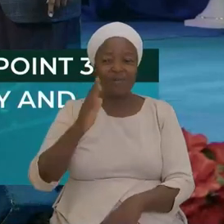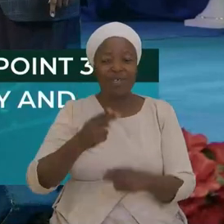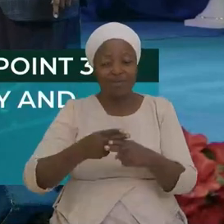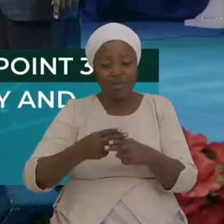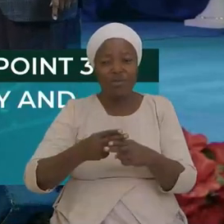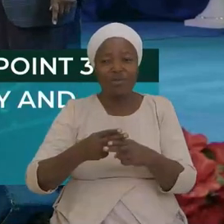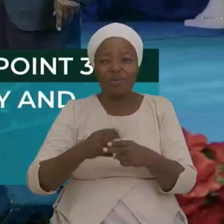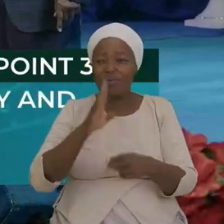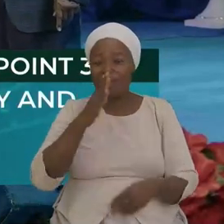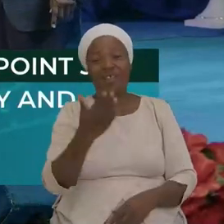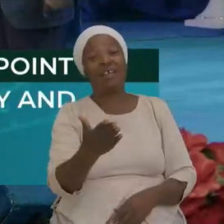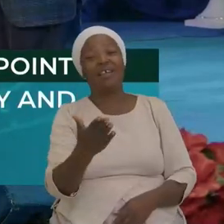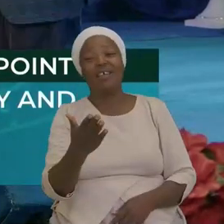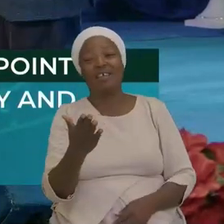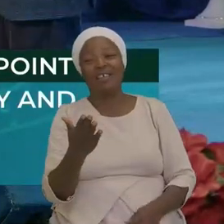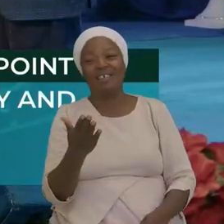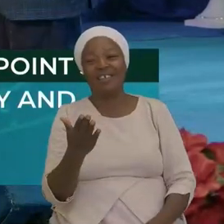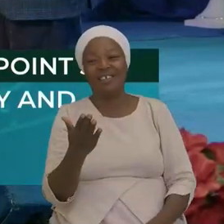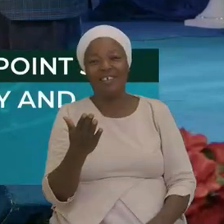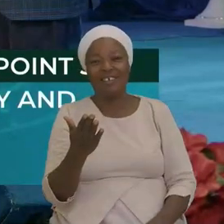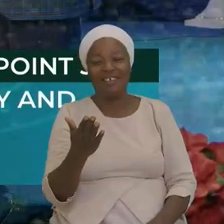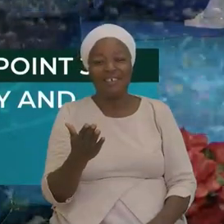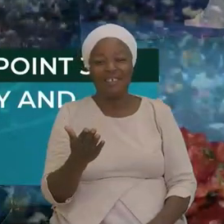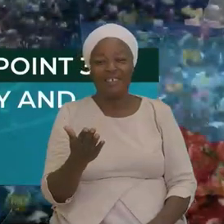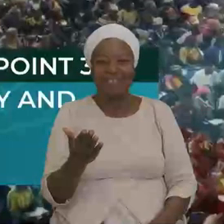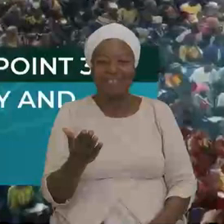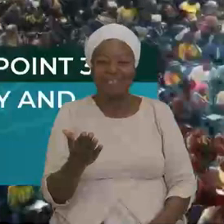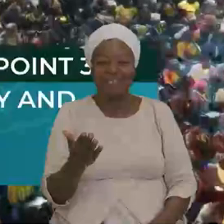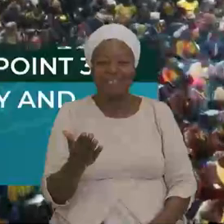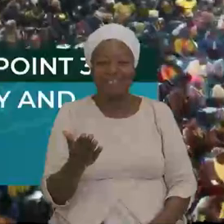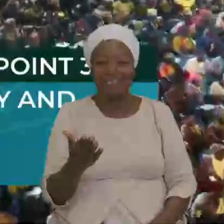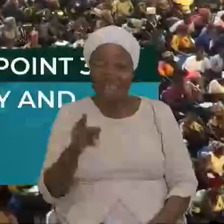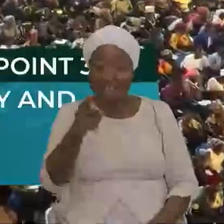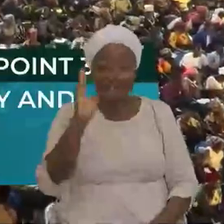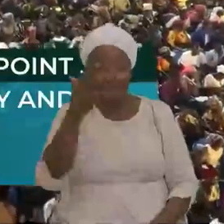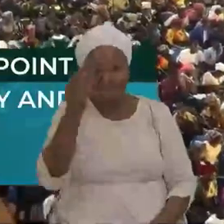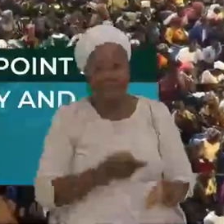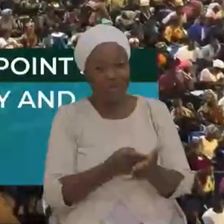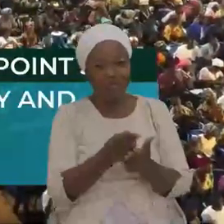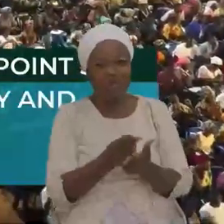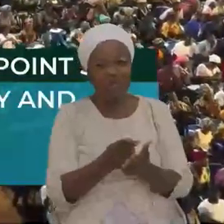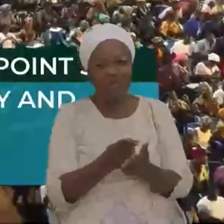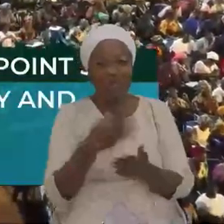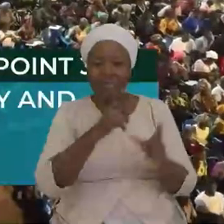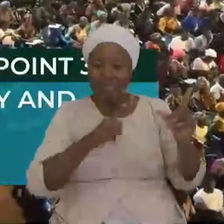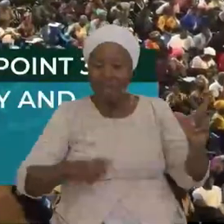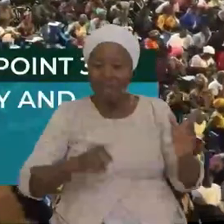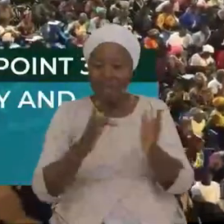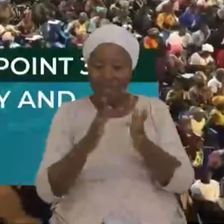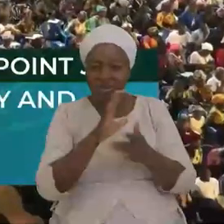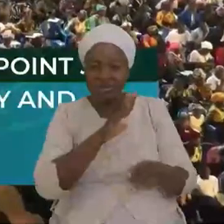Nous allons bientôt arriver à destination. Vous connaîtrez la vérité, le